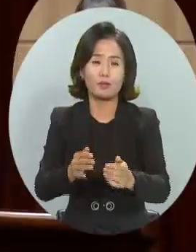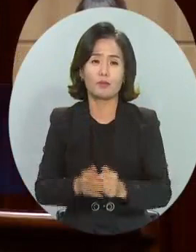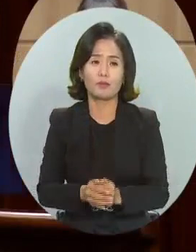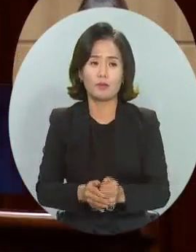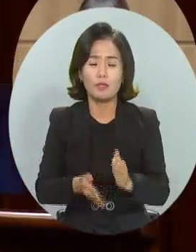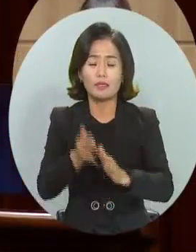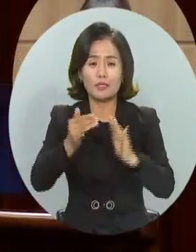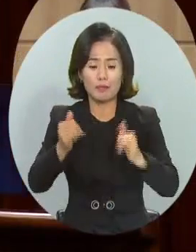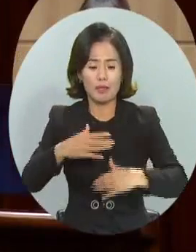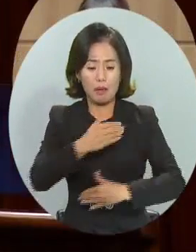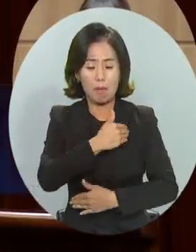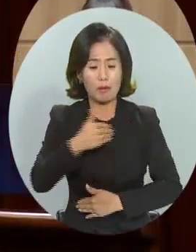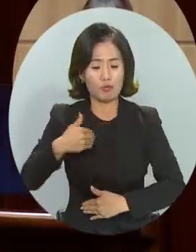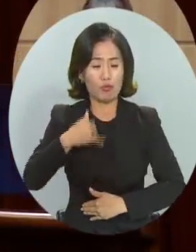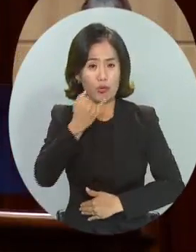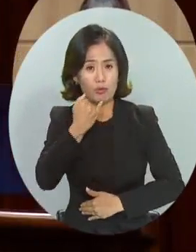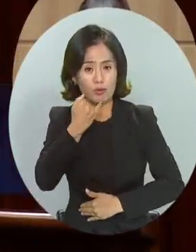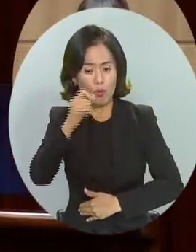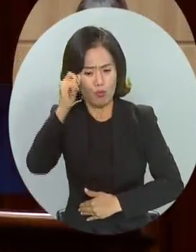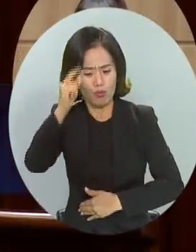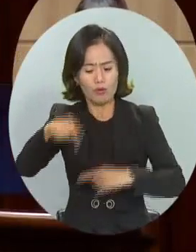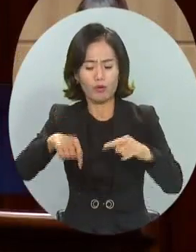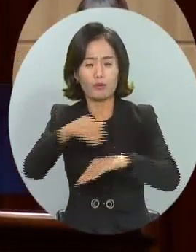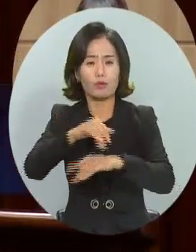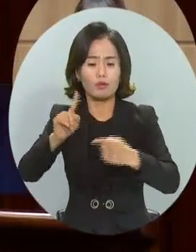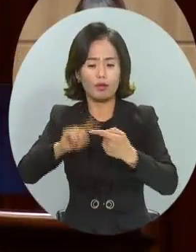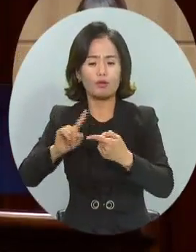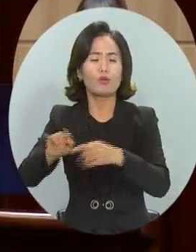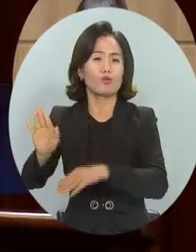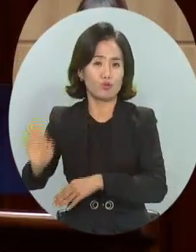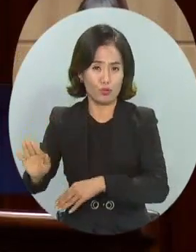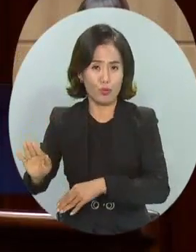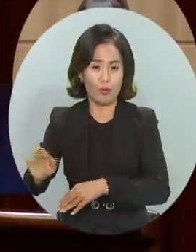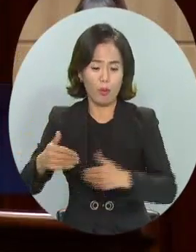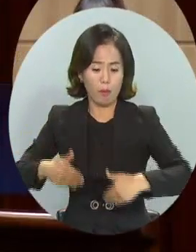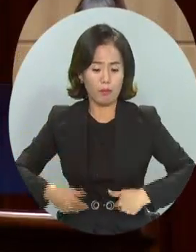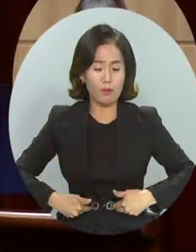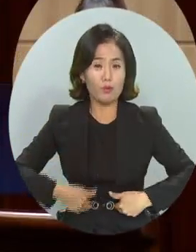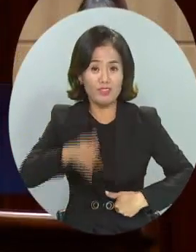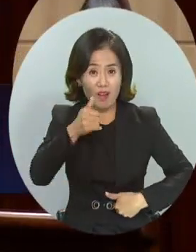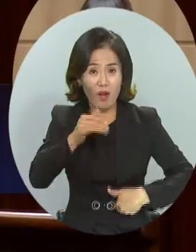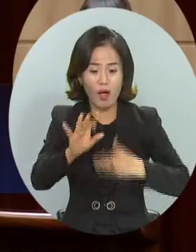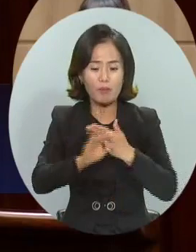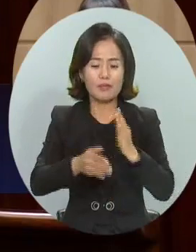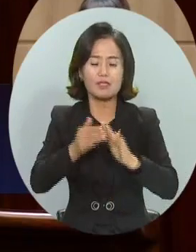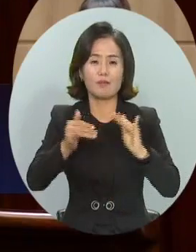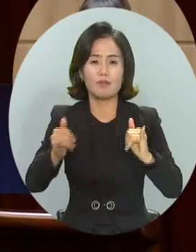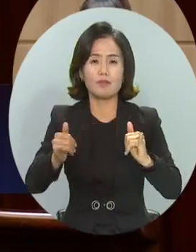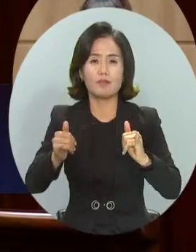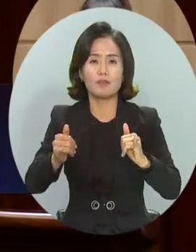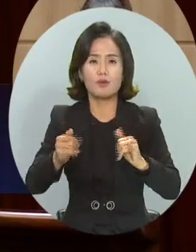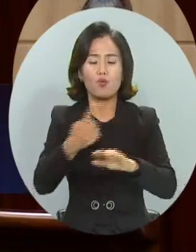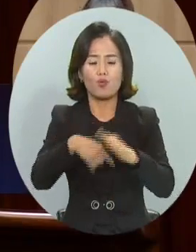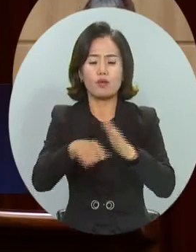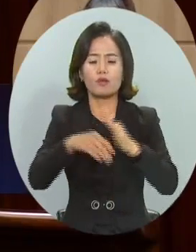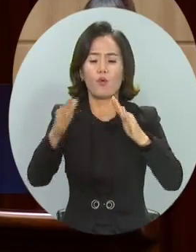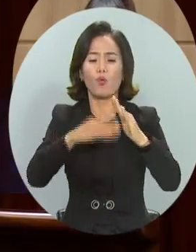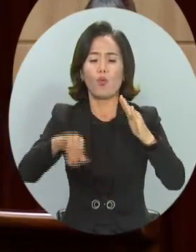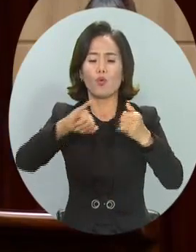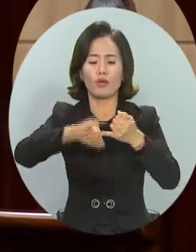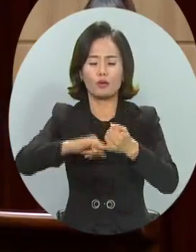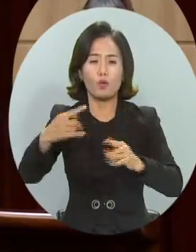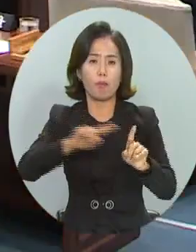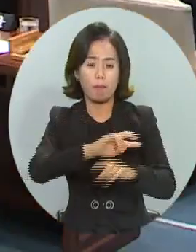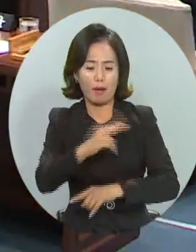시민의 만족도가 높고 기존의 우수한 정책들은 유지하면서 필요하다면 시민을 위해 공약도 수정할 수 있어야 할